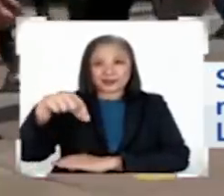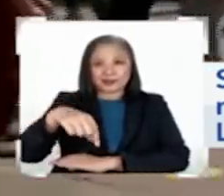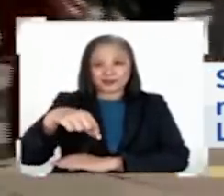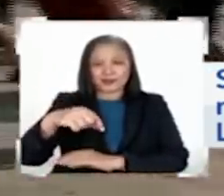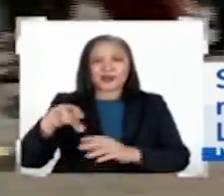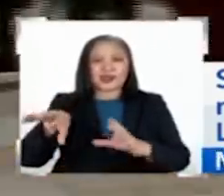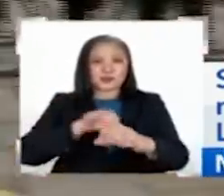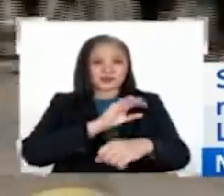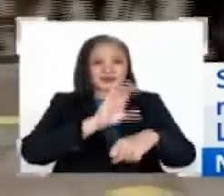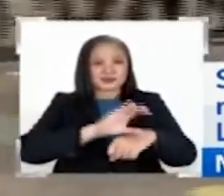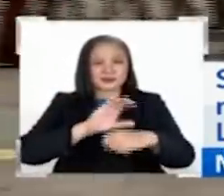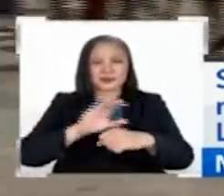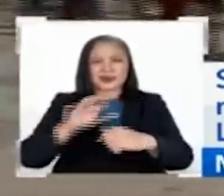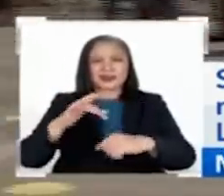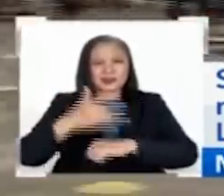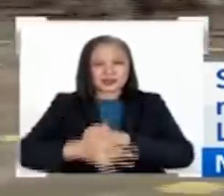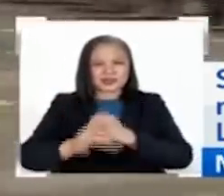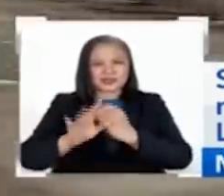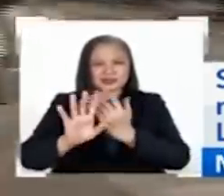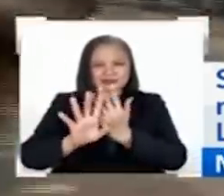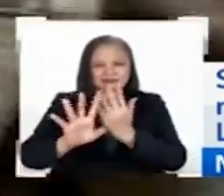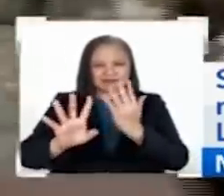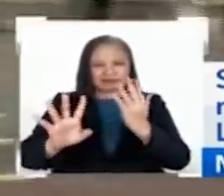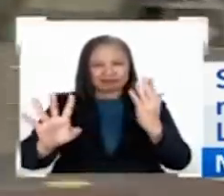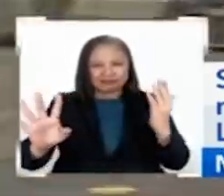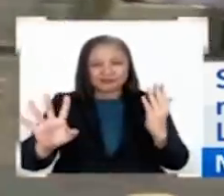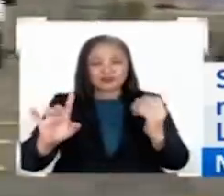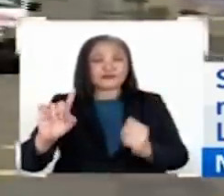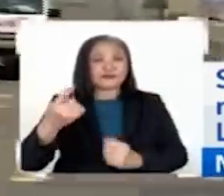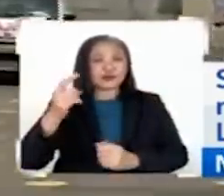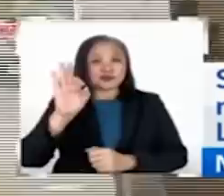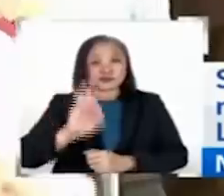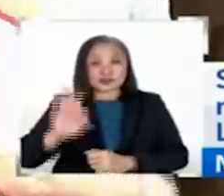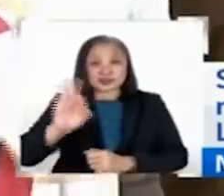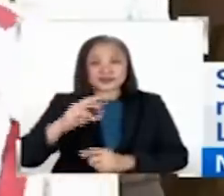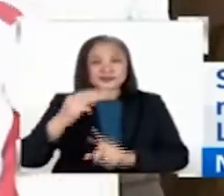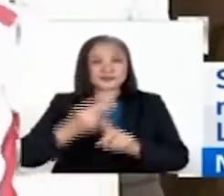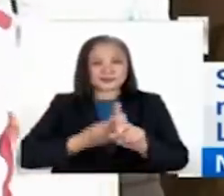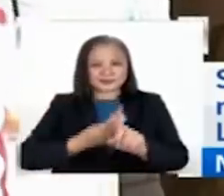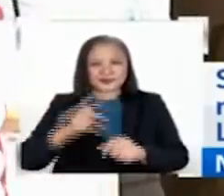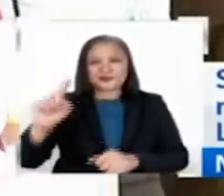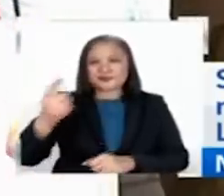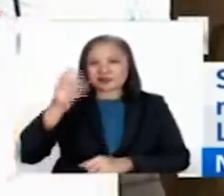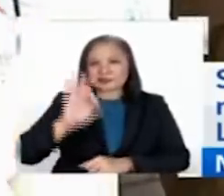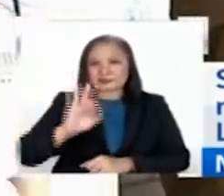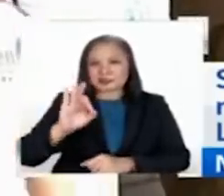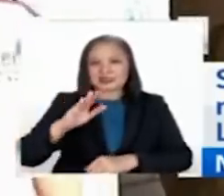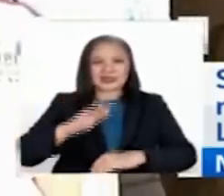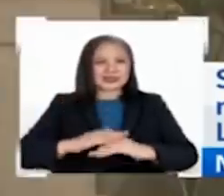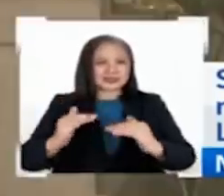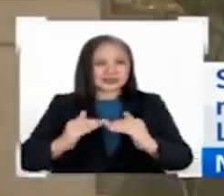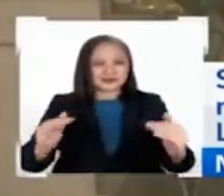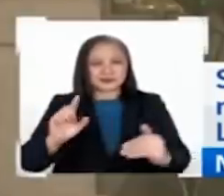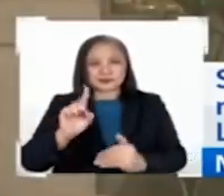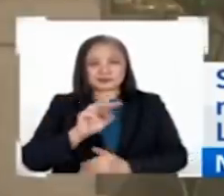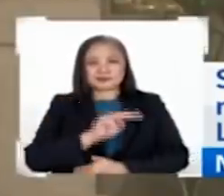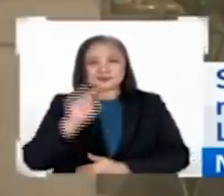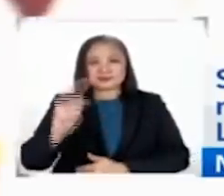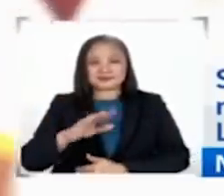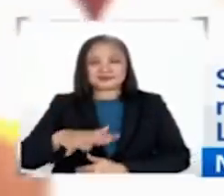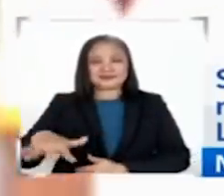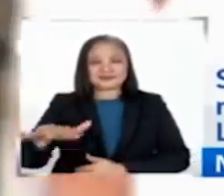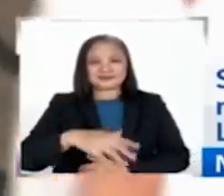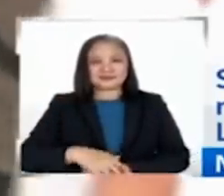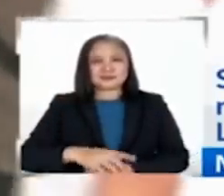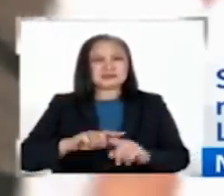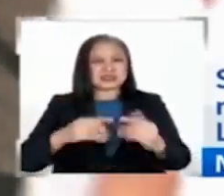umaga pa lang. Bukod sa first Friday ng Marso, unang Biyernes din ito na Alert Level 1 na ang Metro Manila. Pero nilimitahan ng simbahan